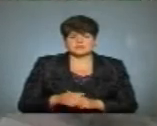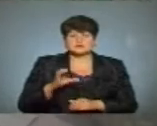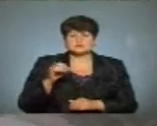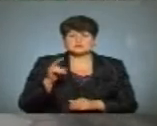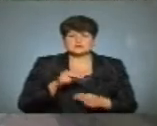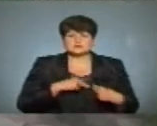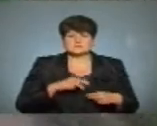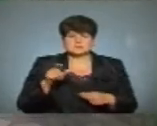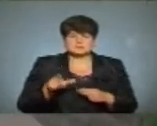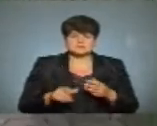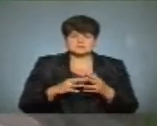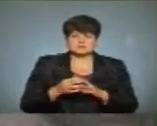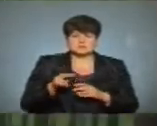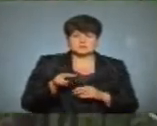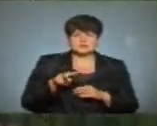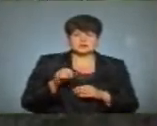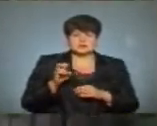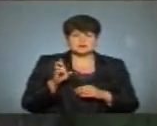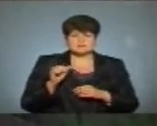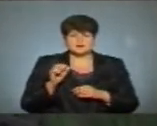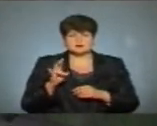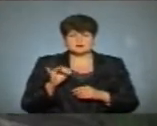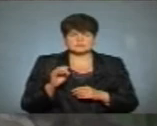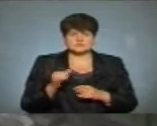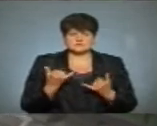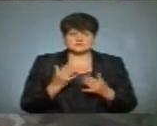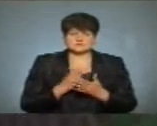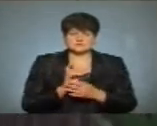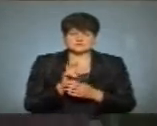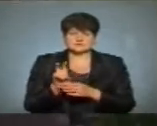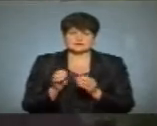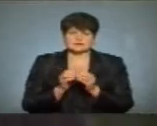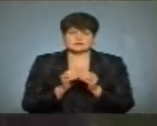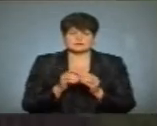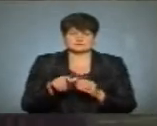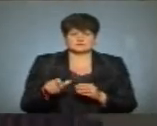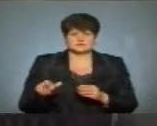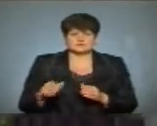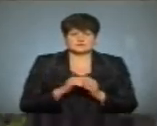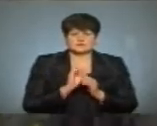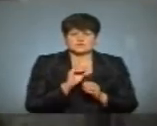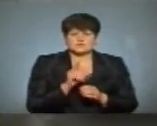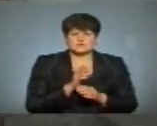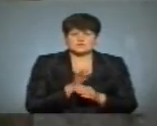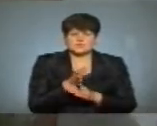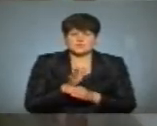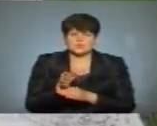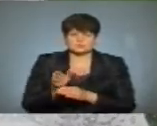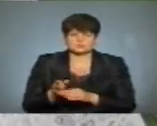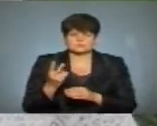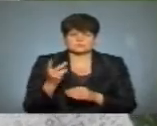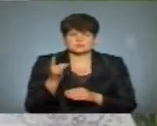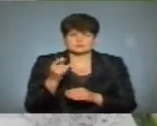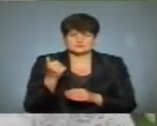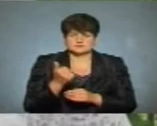Соціальна працівниця села Плебанівка Галина Дубинська сьогодні має відвідати 10 пенсіонерів. До кожного їздить двічі на тиждень.